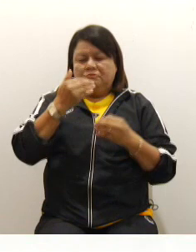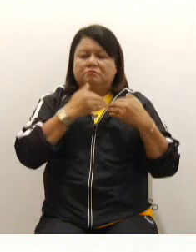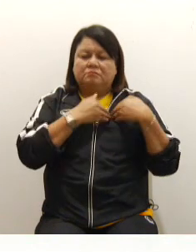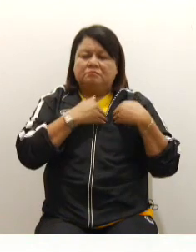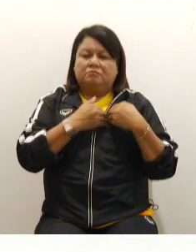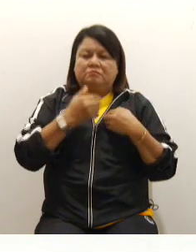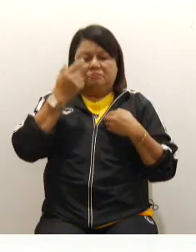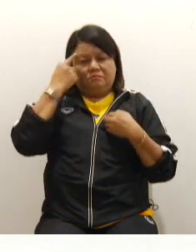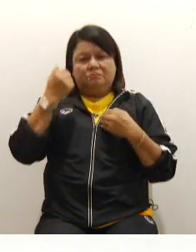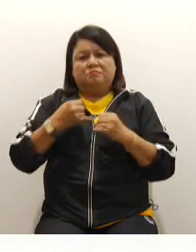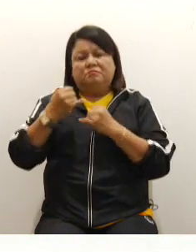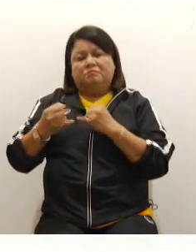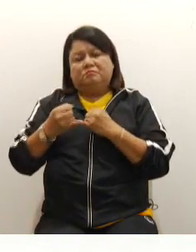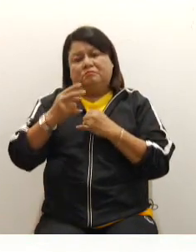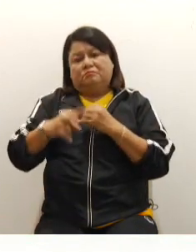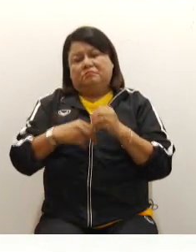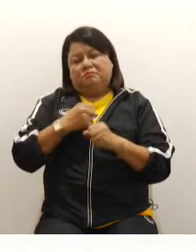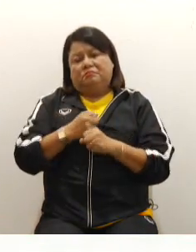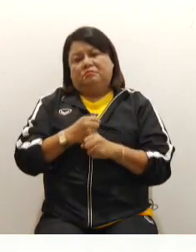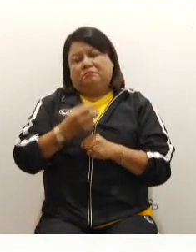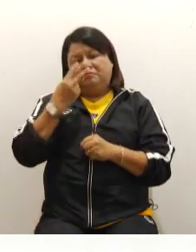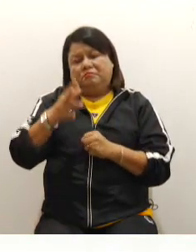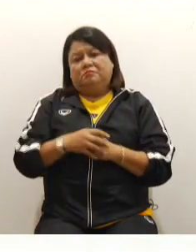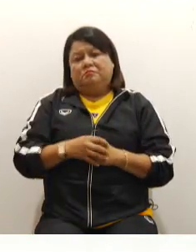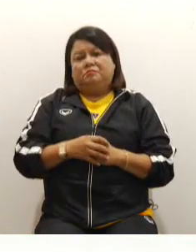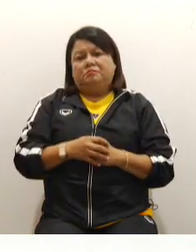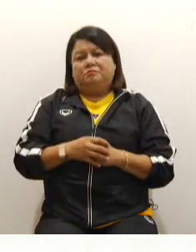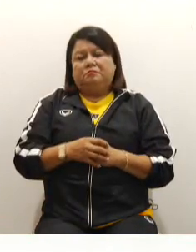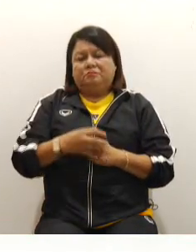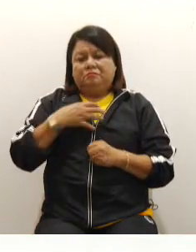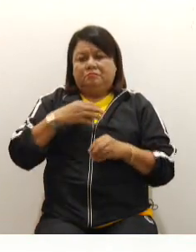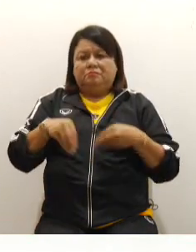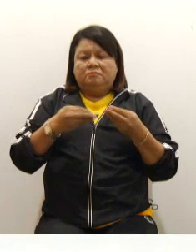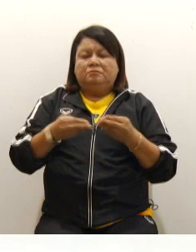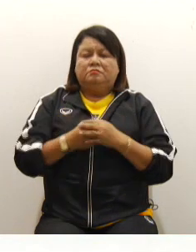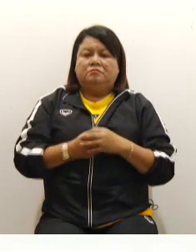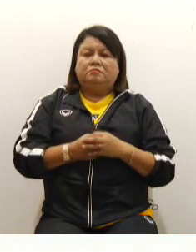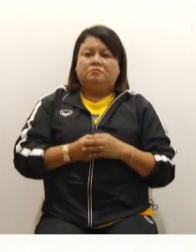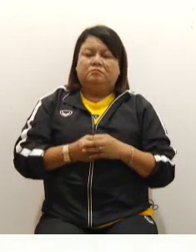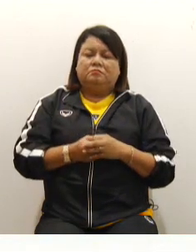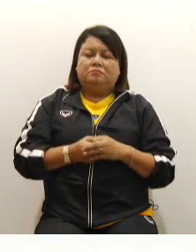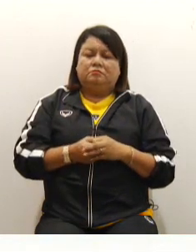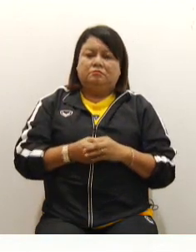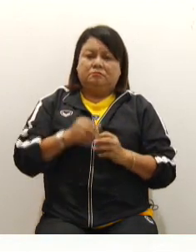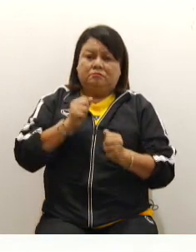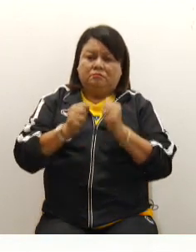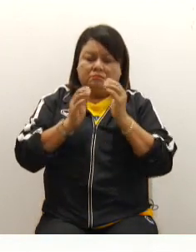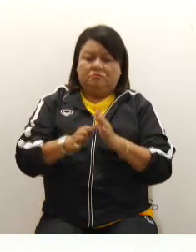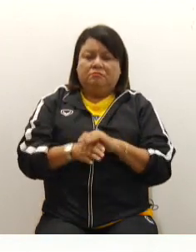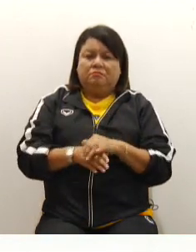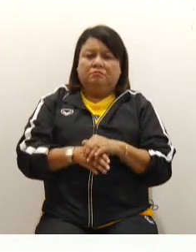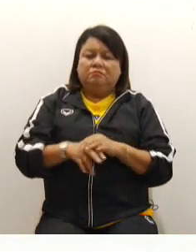เลยครับเพราะว่าเพิ่งจบมาได้2เดือนแล้วก็เห็นเหตุการณ์ตรงนี้นะก็เลยอยากจะให้ทุกคนเนี่ย